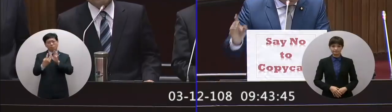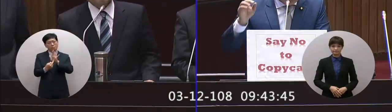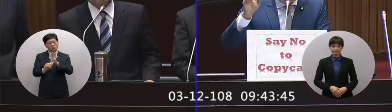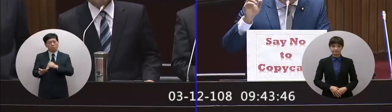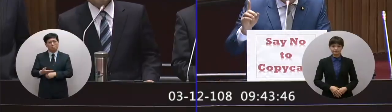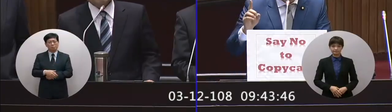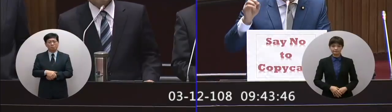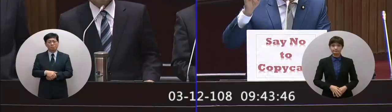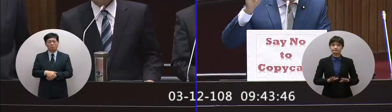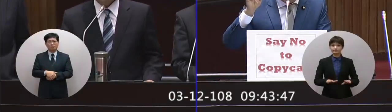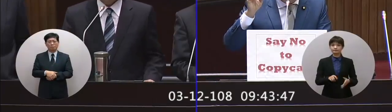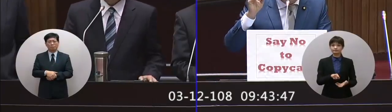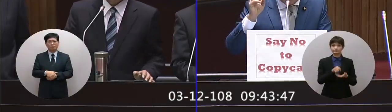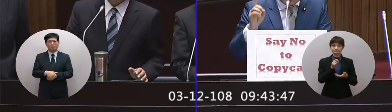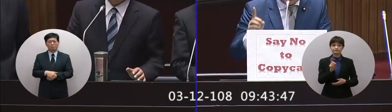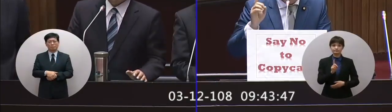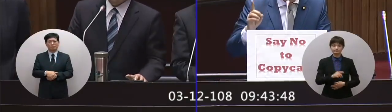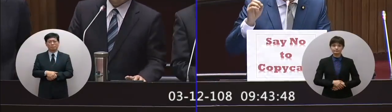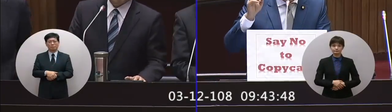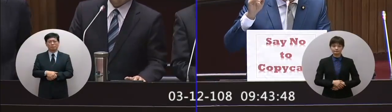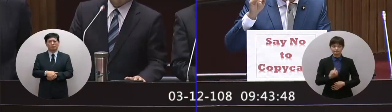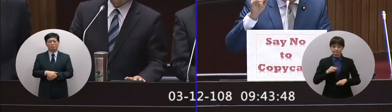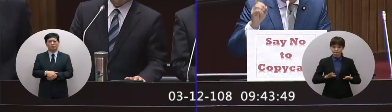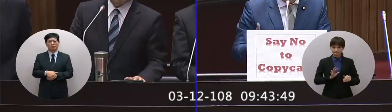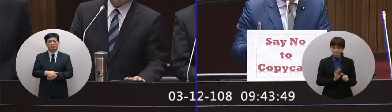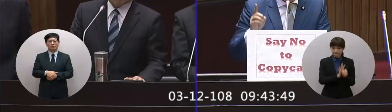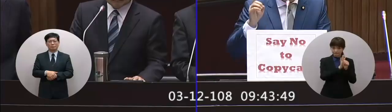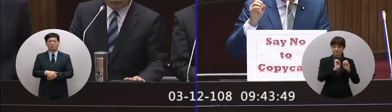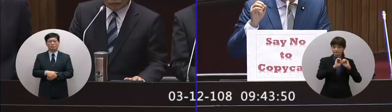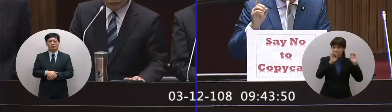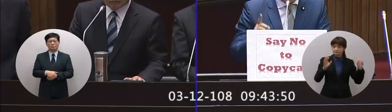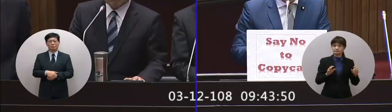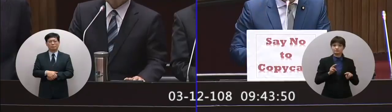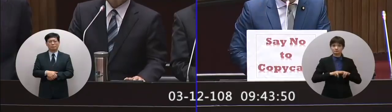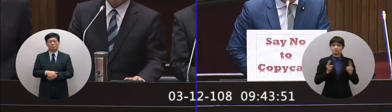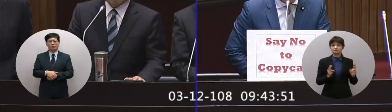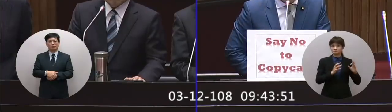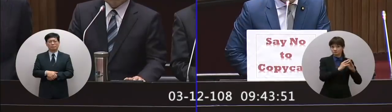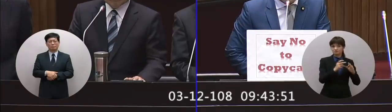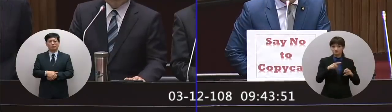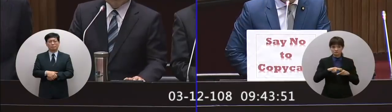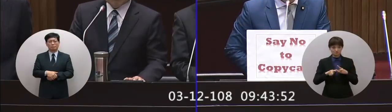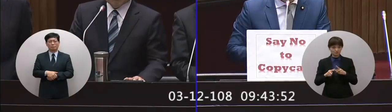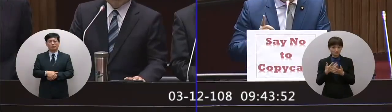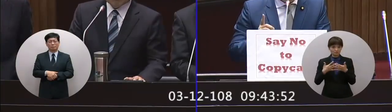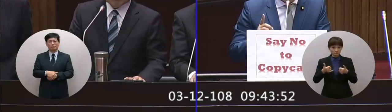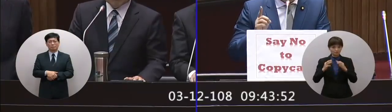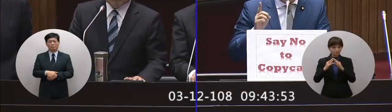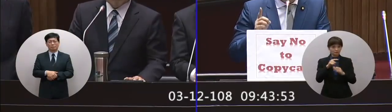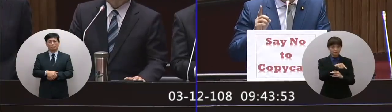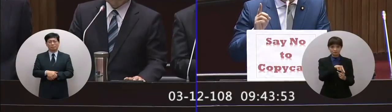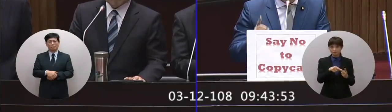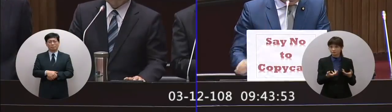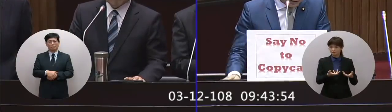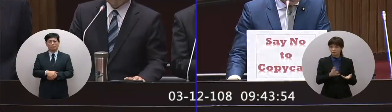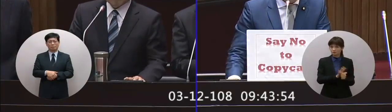明这样。 我现在就是讲说，我们在推动 open banking 还有存网银的这样子的一个过程里